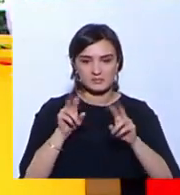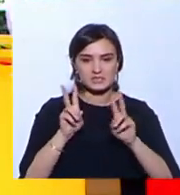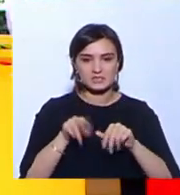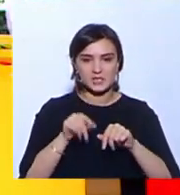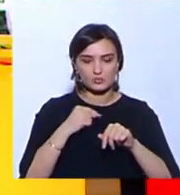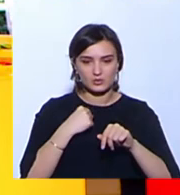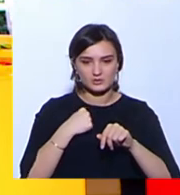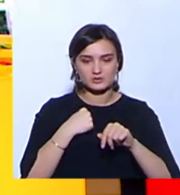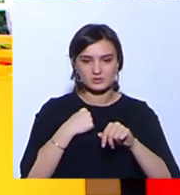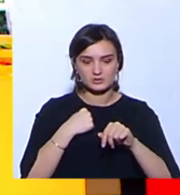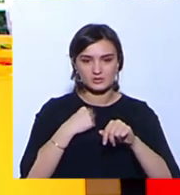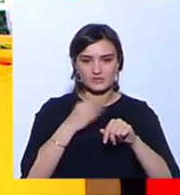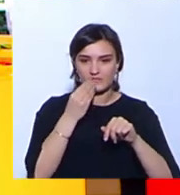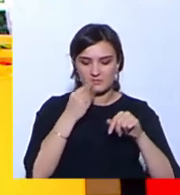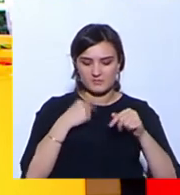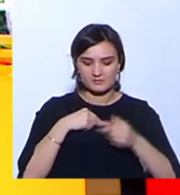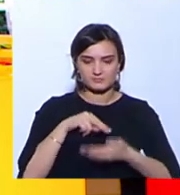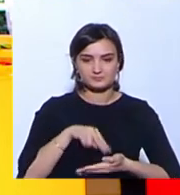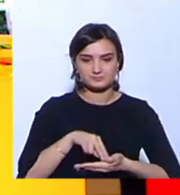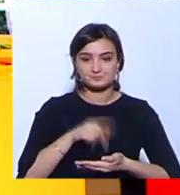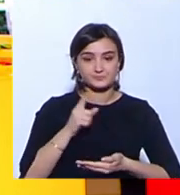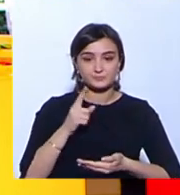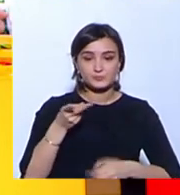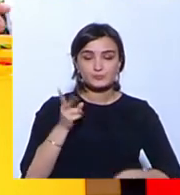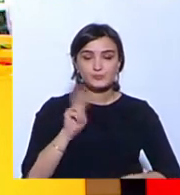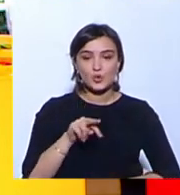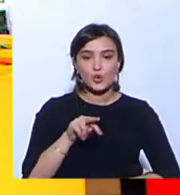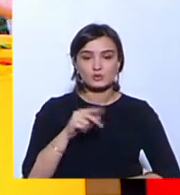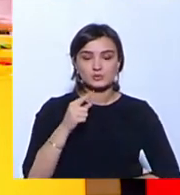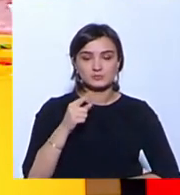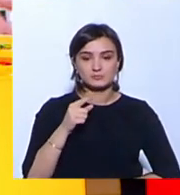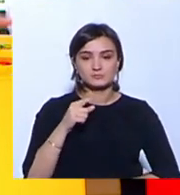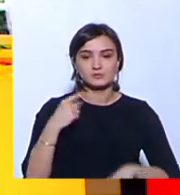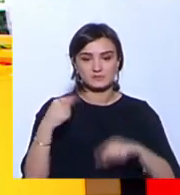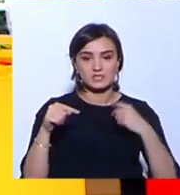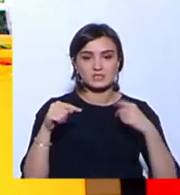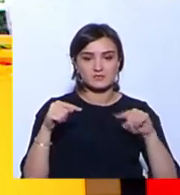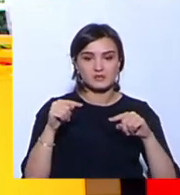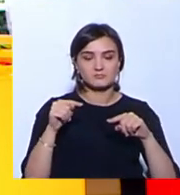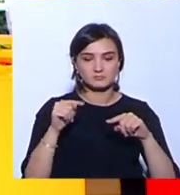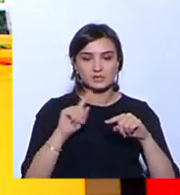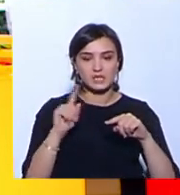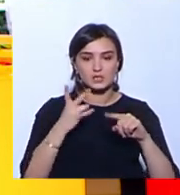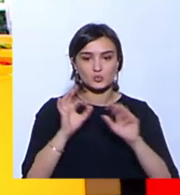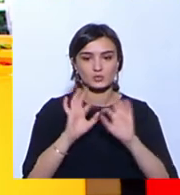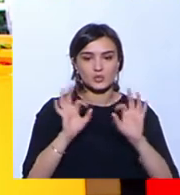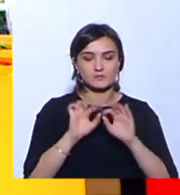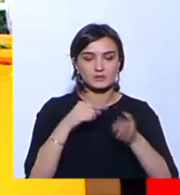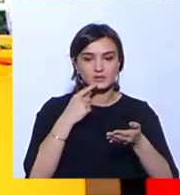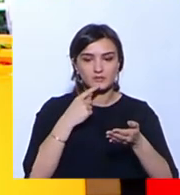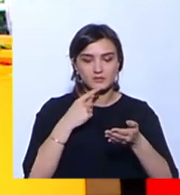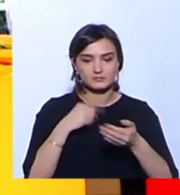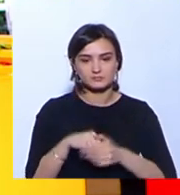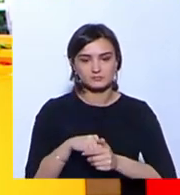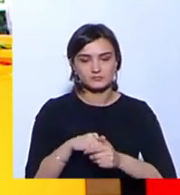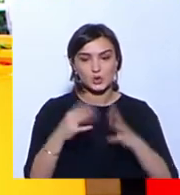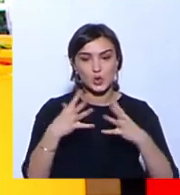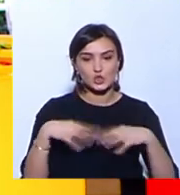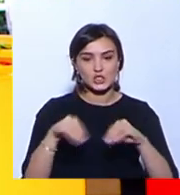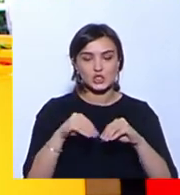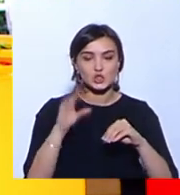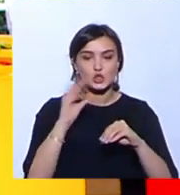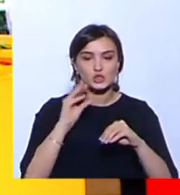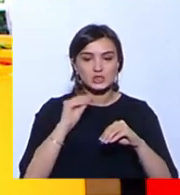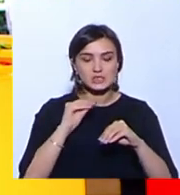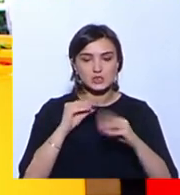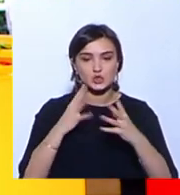არ ვტოვებ ახლა კვების ზონას, ორი წახნაგით უნდა უპასუხოთ. შეიძლება მეტი წახნაგიც აქვს, რა თქმა უნდა, მაგრამ ოჯახში,